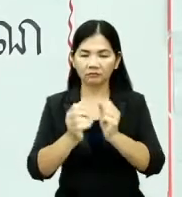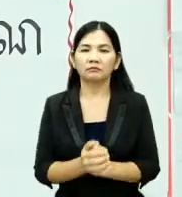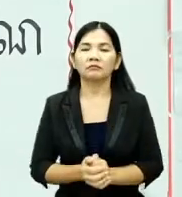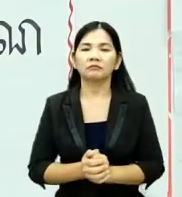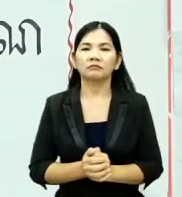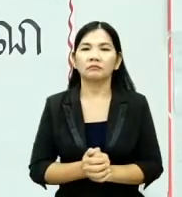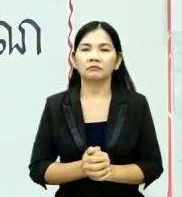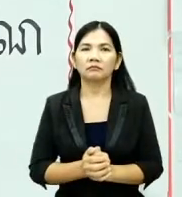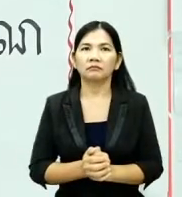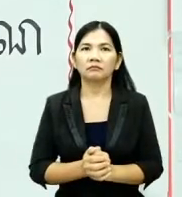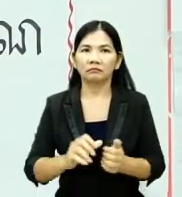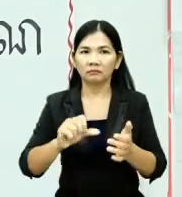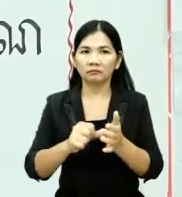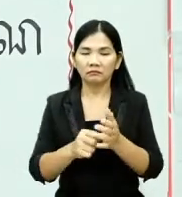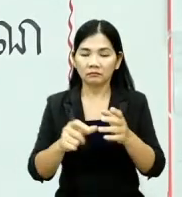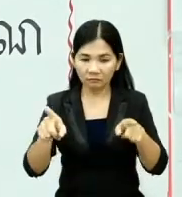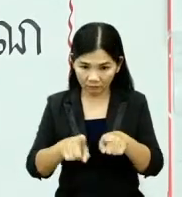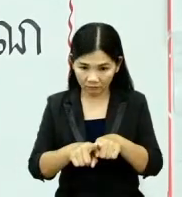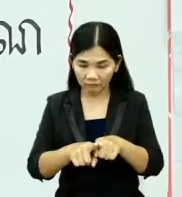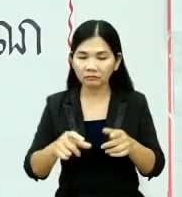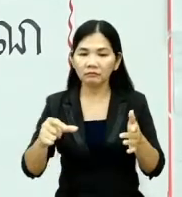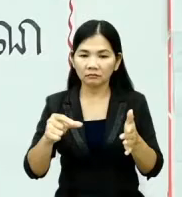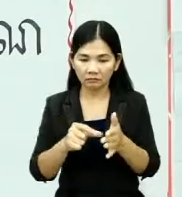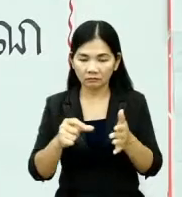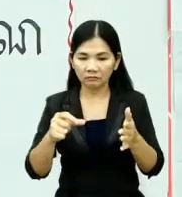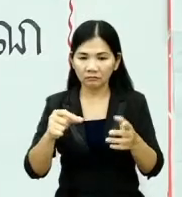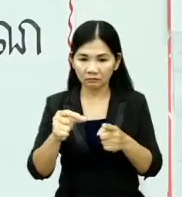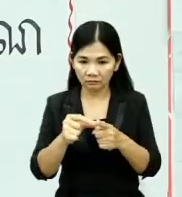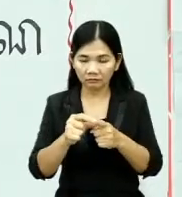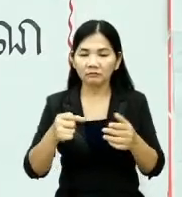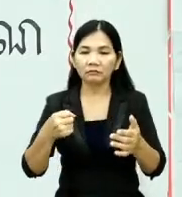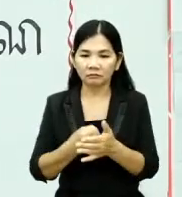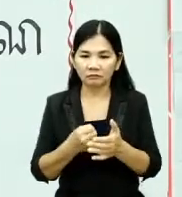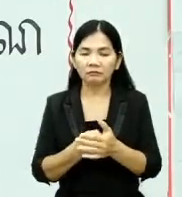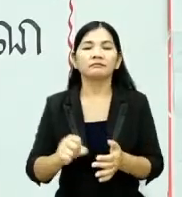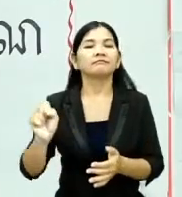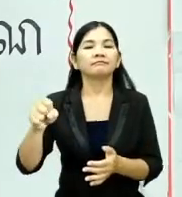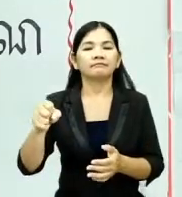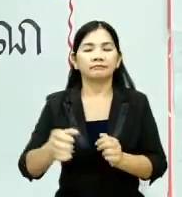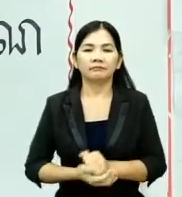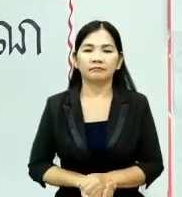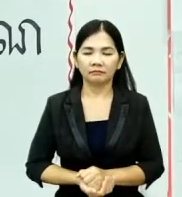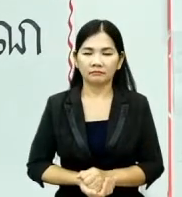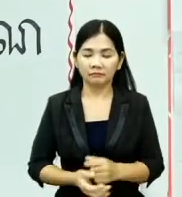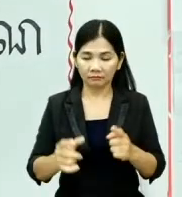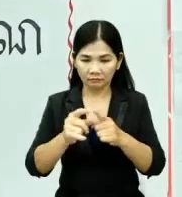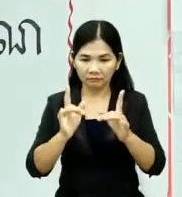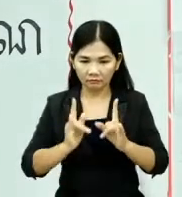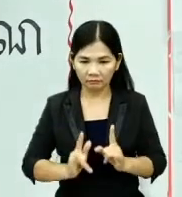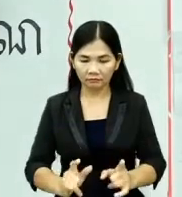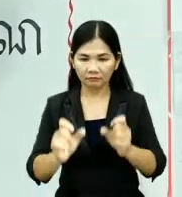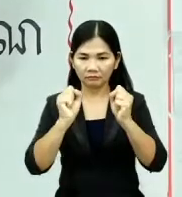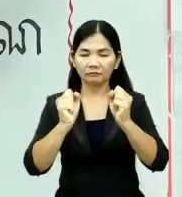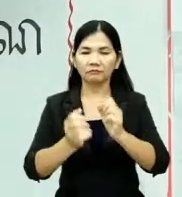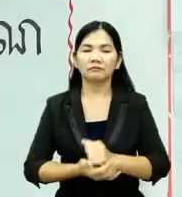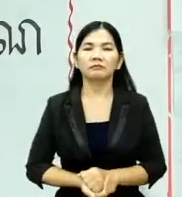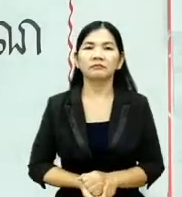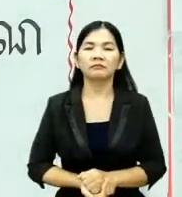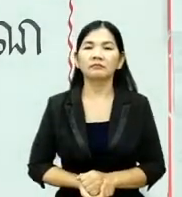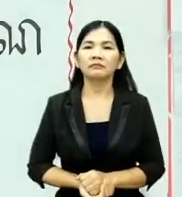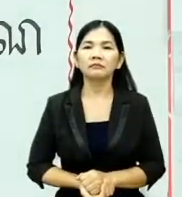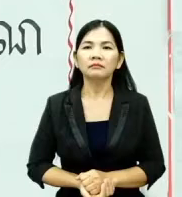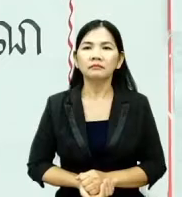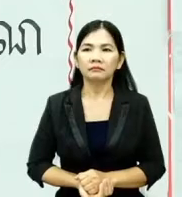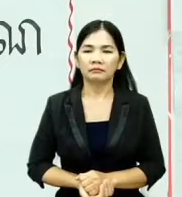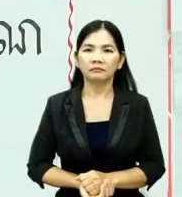đặt thà chia bị này đôi chia riêng mày ớt chà con thà đặt bàn ở đây này này cứ giờ bị prang prang mùi tiệt là con